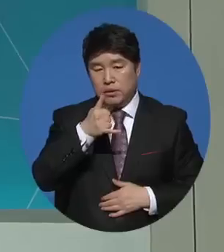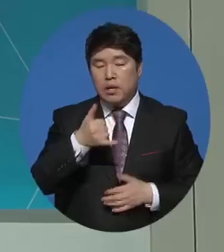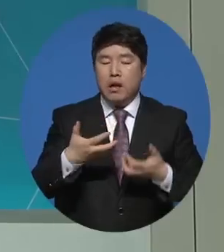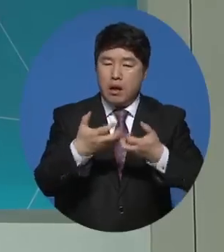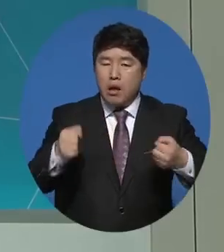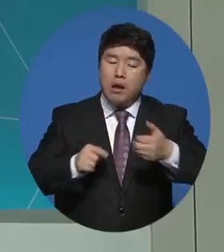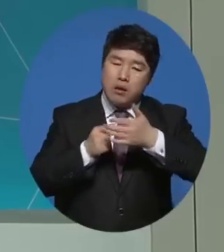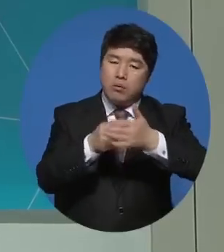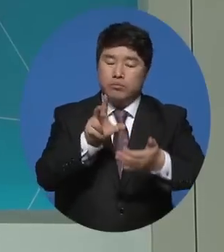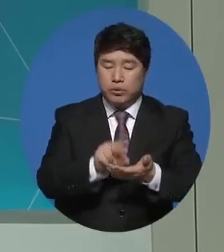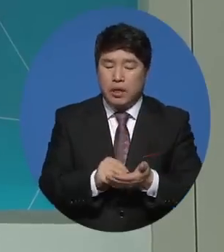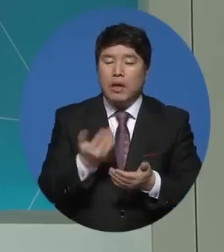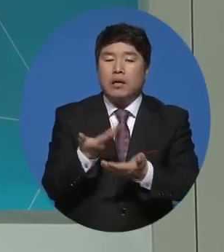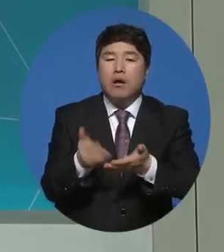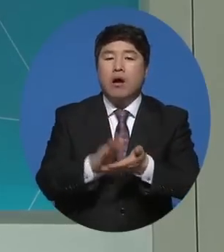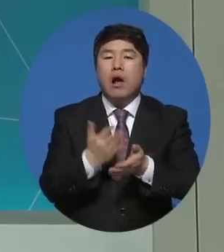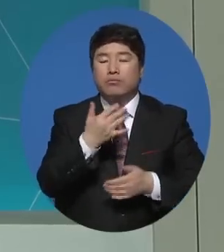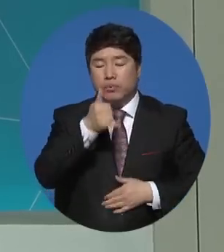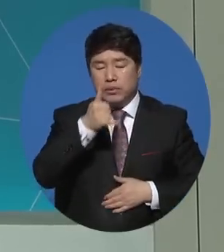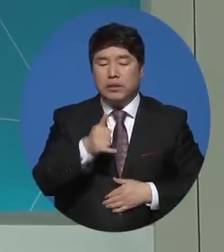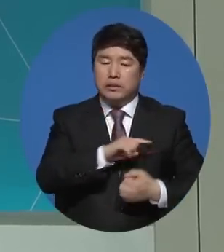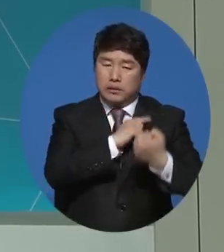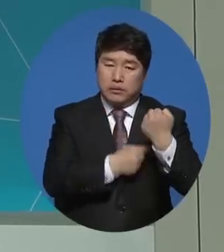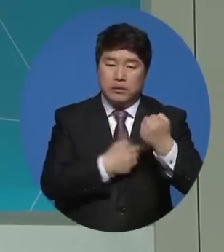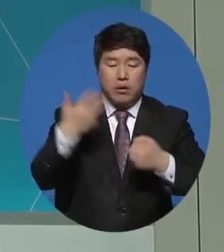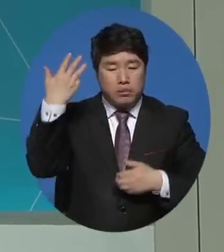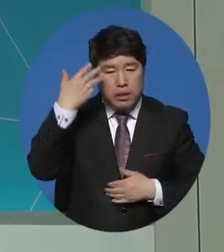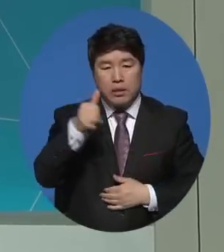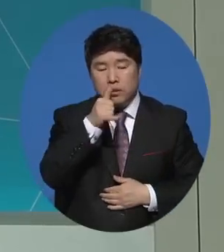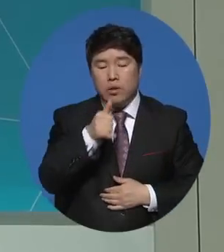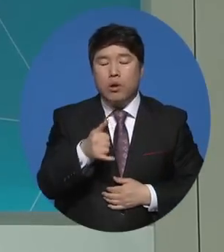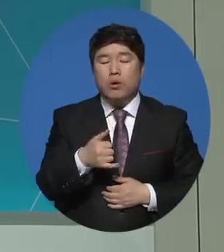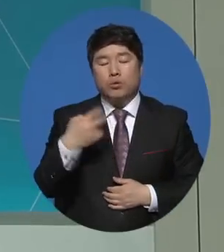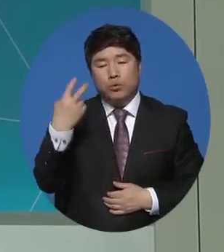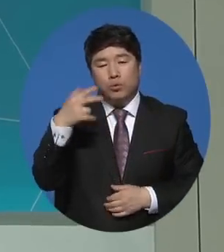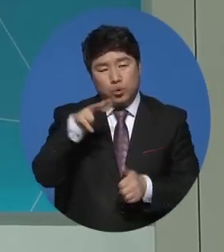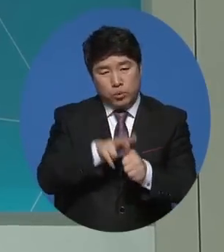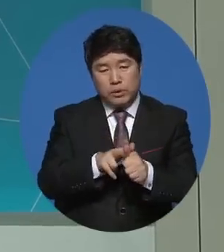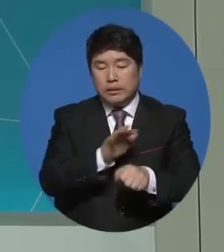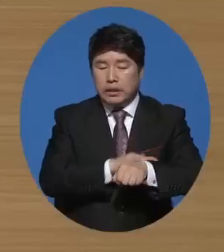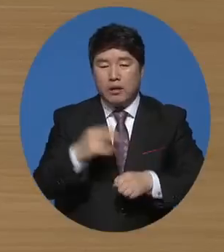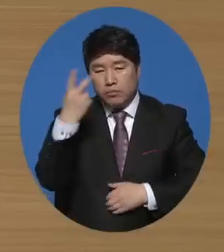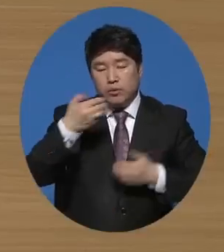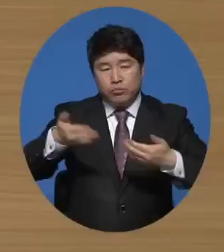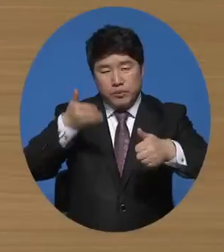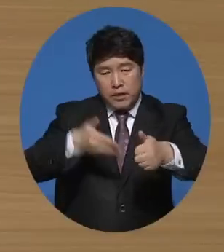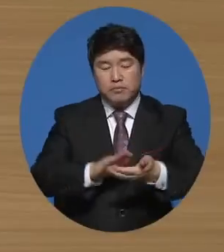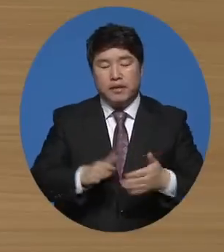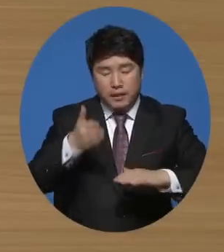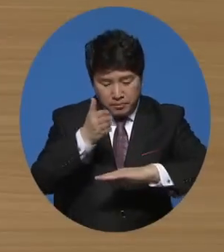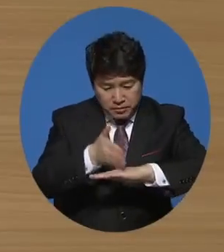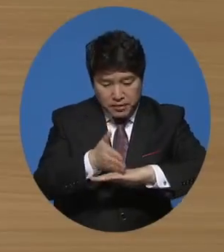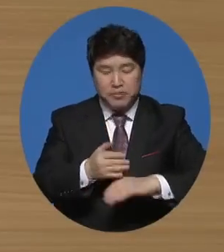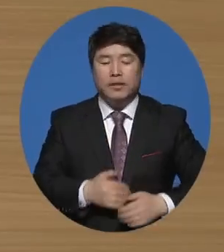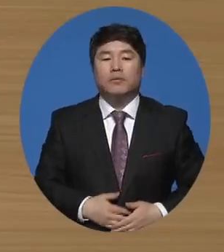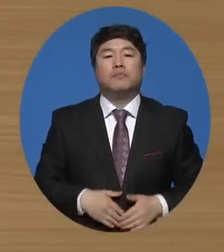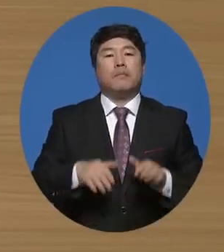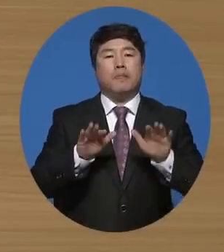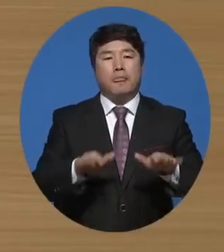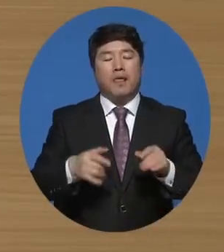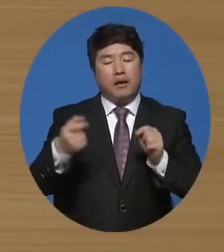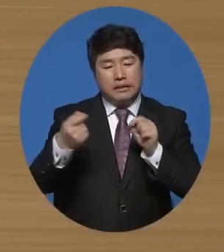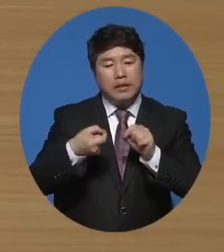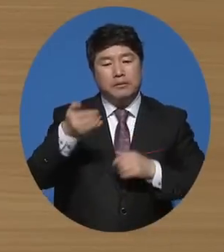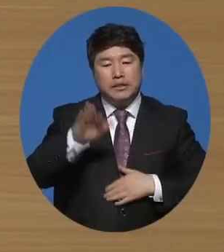개혁을 해낼 수 있는 능력과 철학이 있는 후보인지 잘 살펴봐 주시기 바랍니다 감사합니다네 오늘 아주